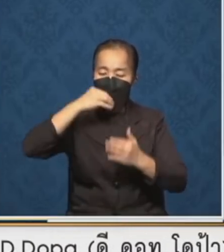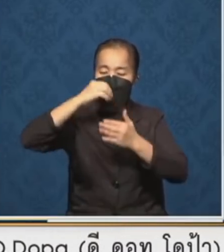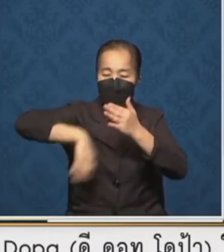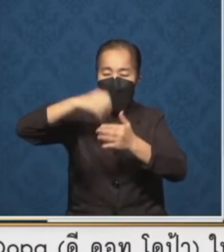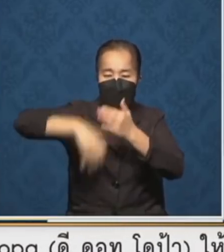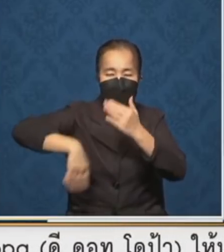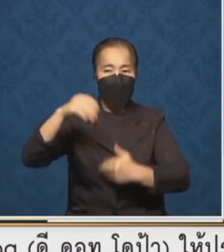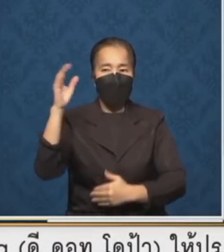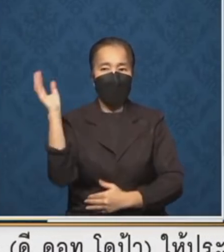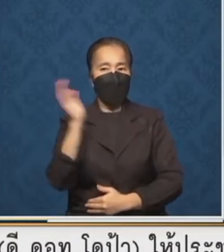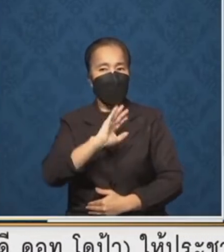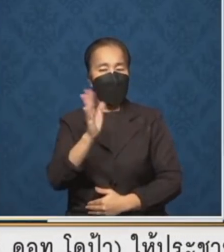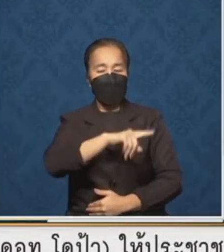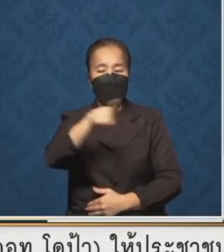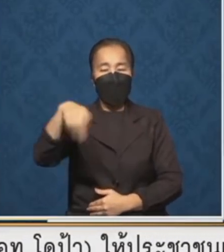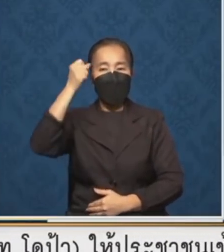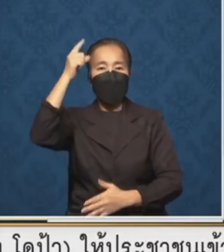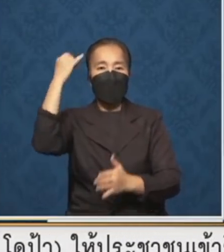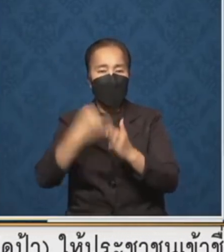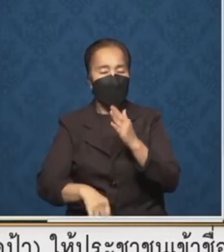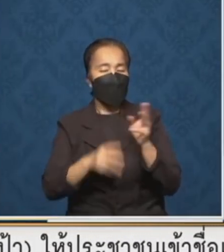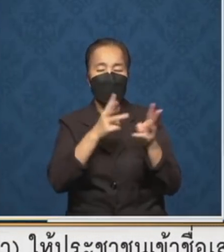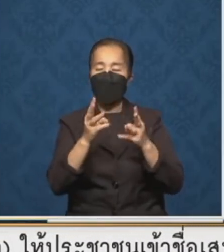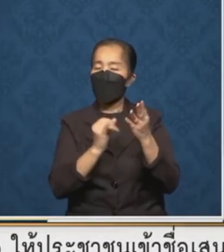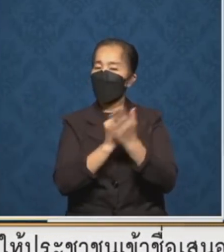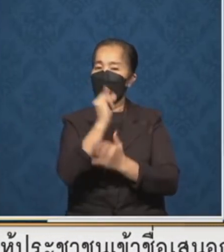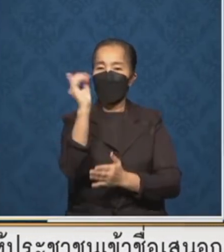และทำให้เกิดความเข้าใจผิดมันก็ไม่ถูกต้อง